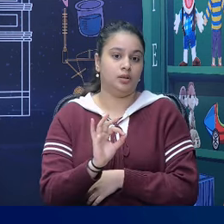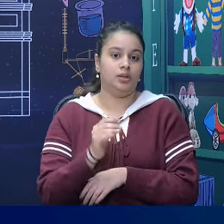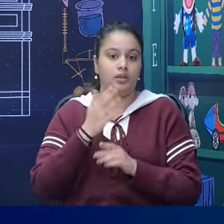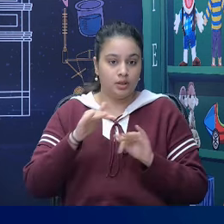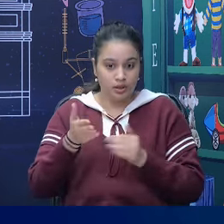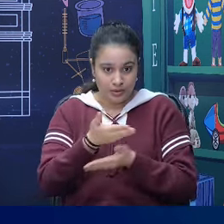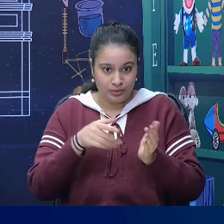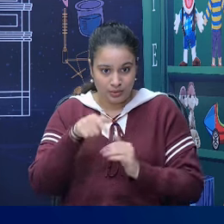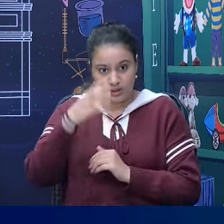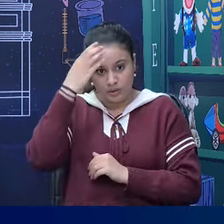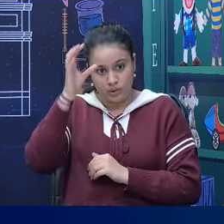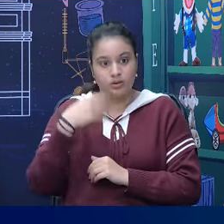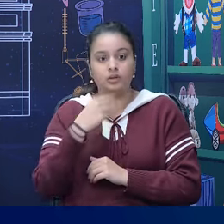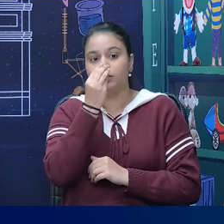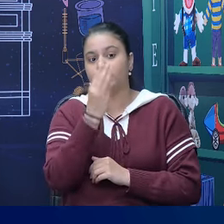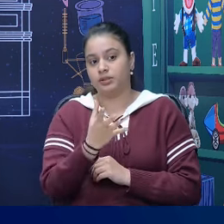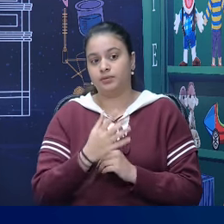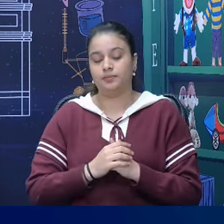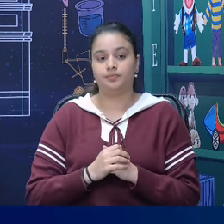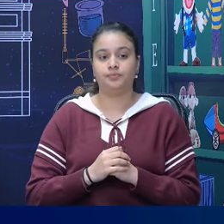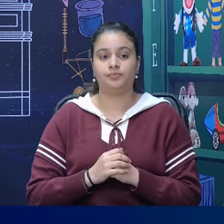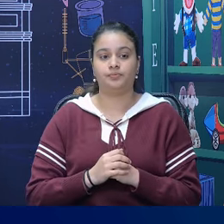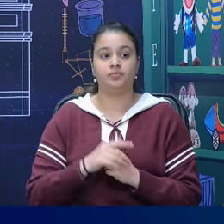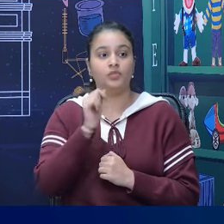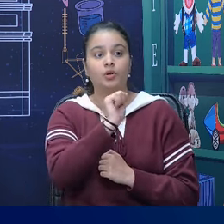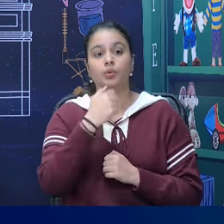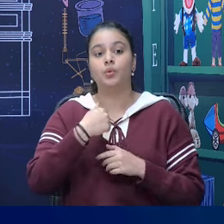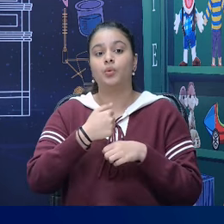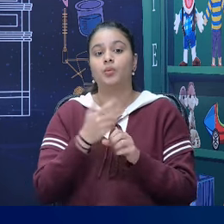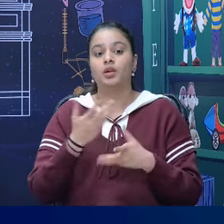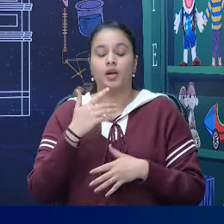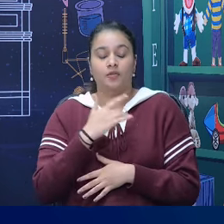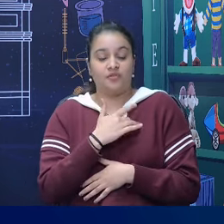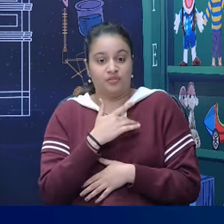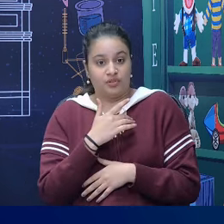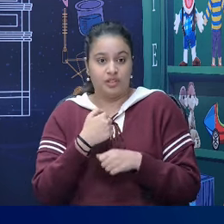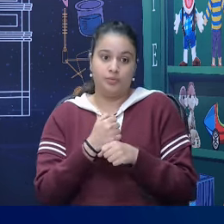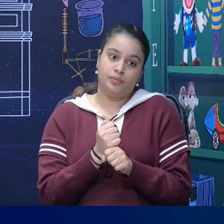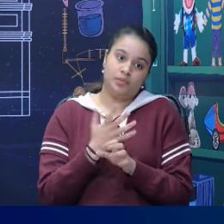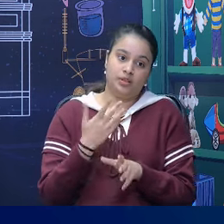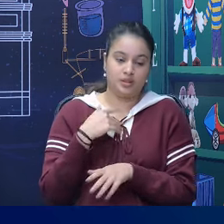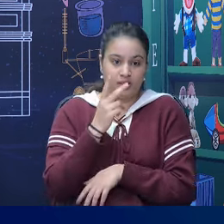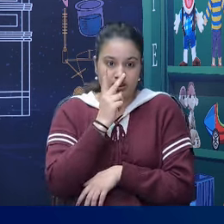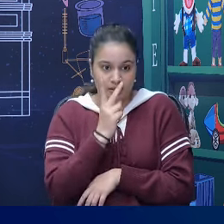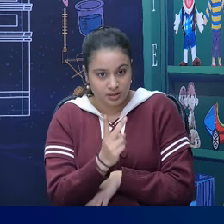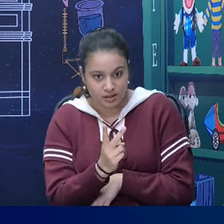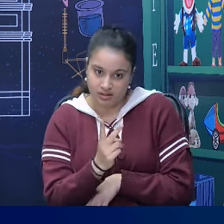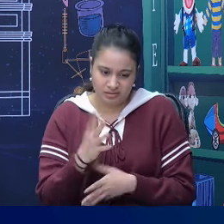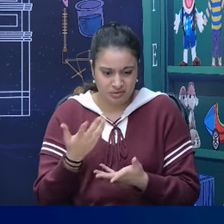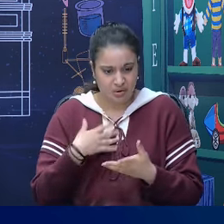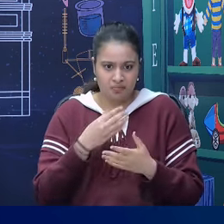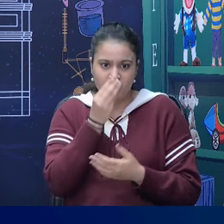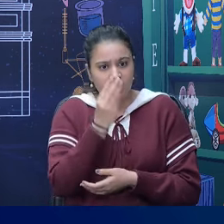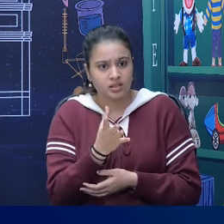बच्चों के लिए ये कांसेप्ट आसान बने जी अब सिमरन आपको क्या करना है आपको फील करके बनाने है अगर आप देख के बना लोगे तो मैं आपको सारे दे दूं ब्लॉक्स और बना